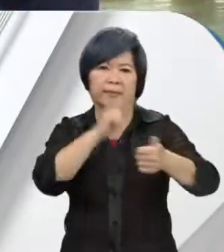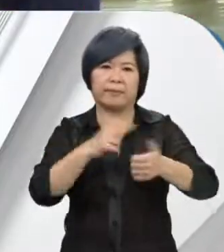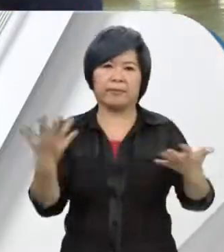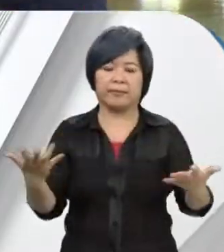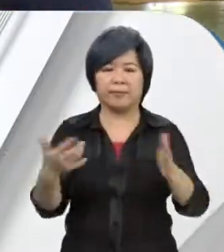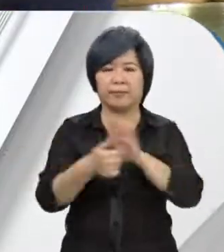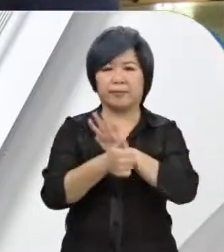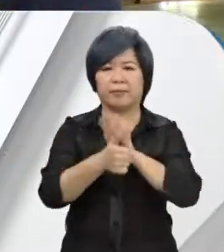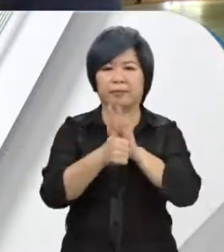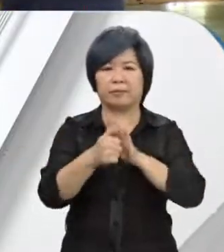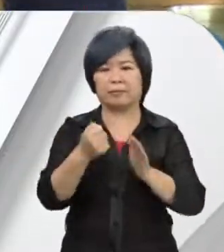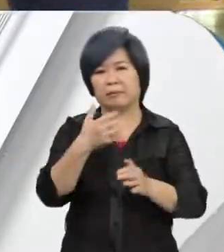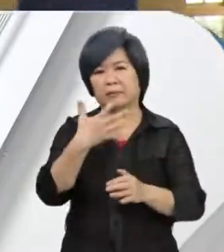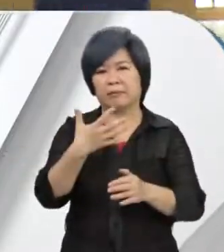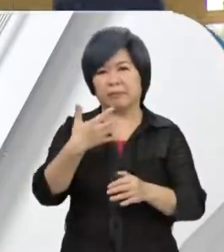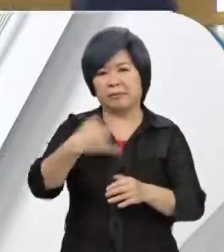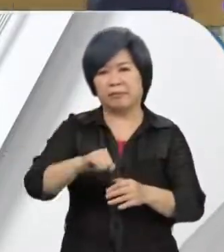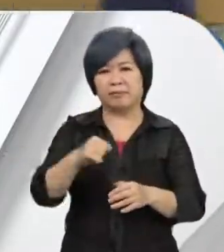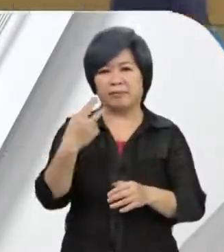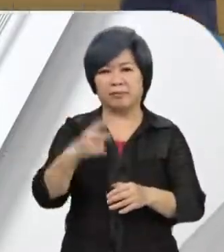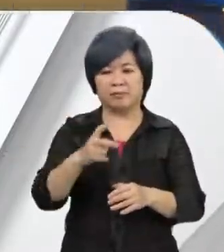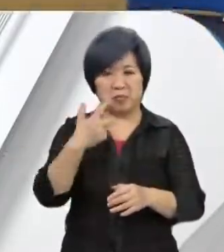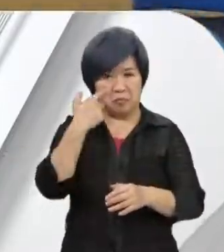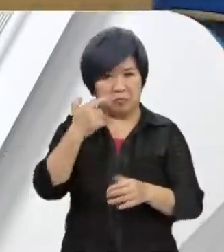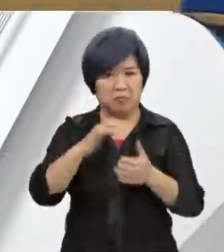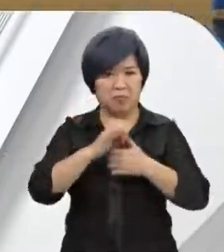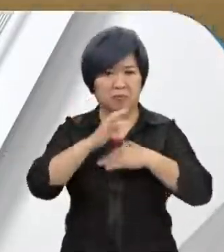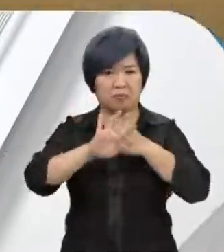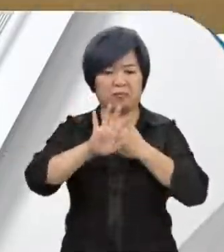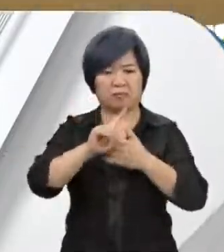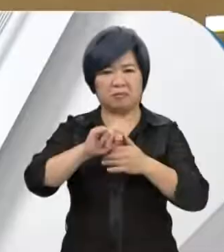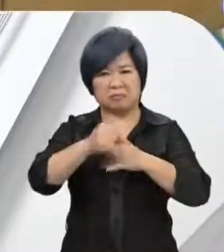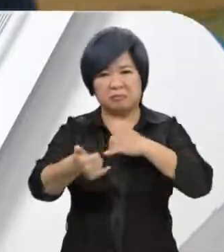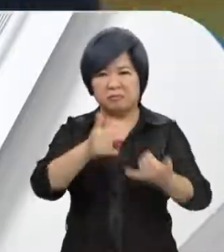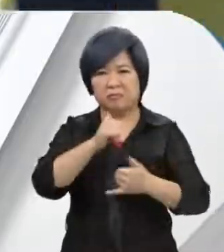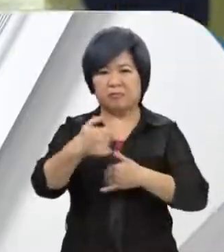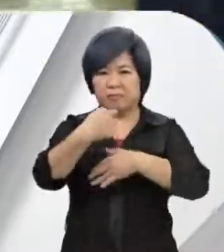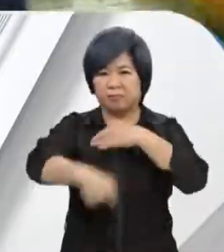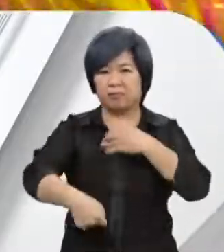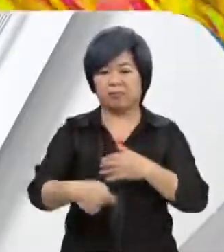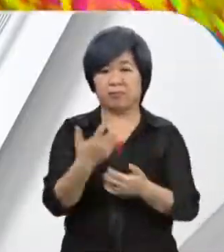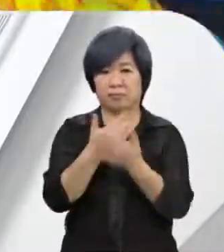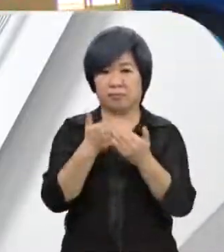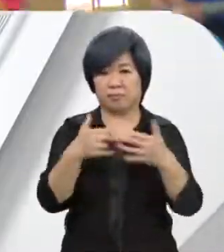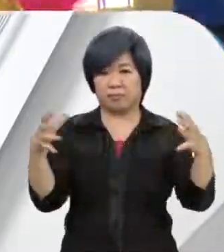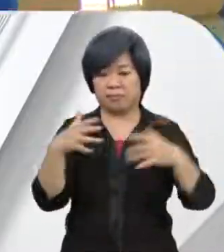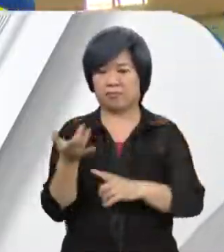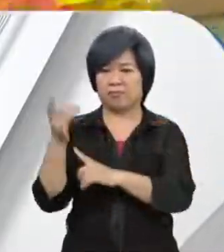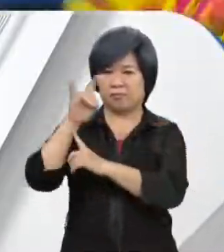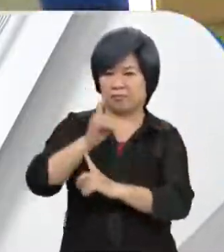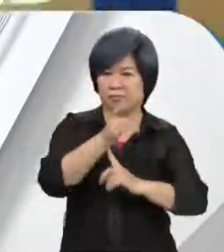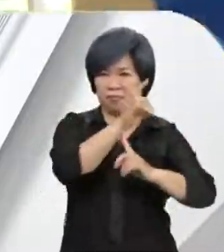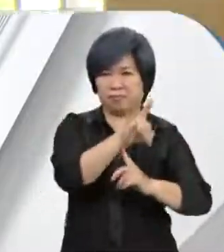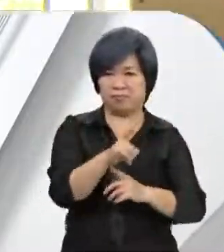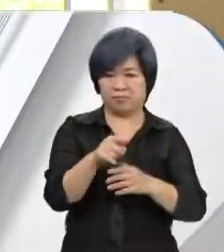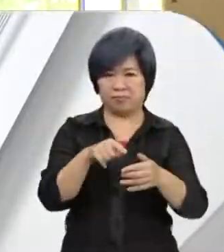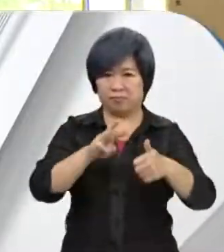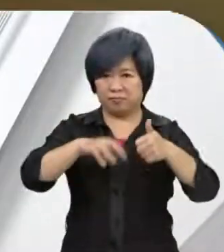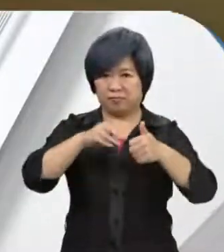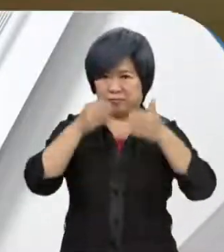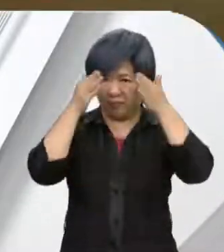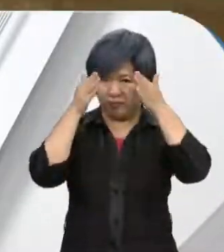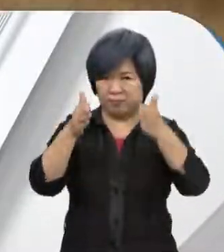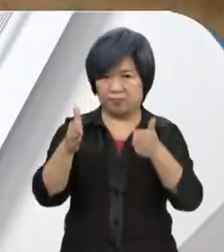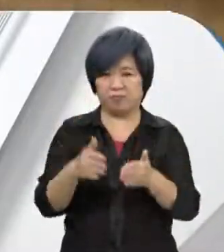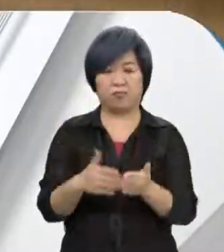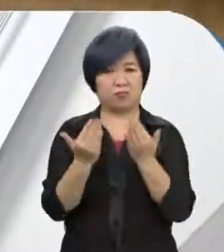出给效果又差，严重给时节吹也袂跌到树上。学生爱来点养料，做得训练注意力，本学习